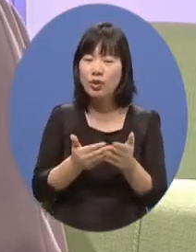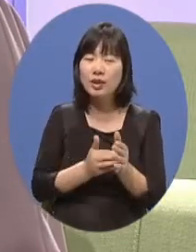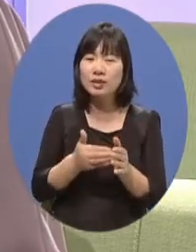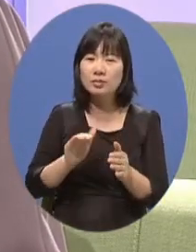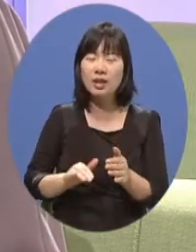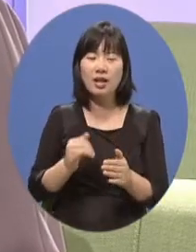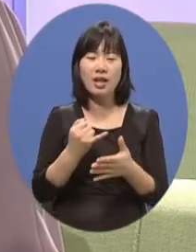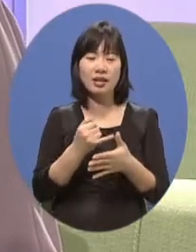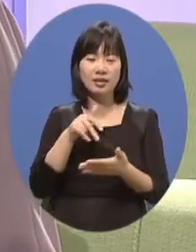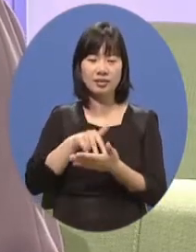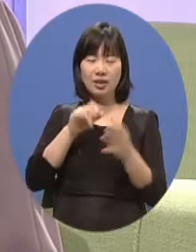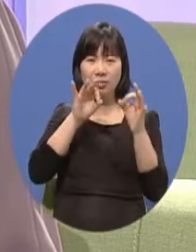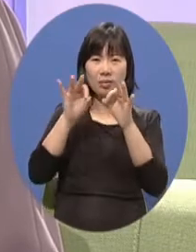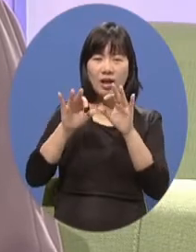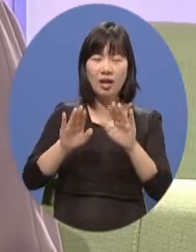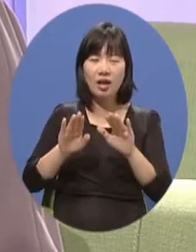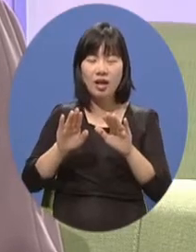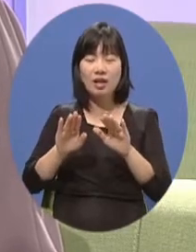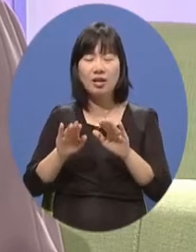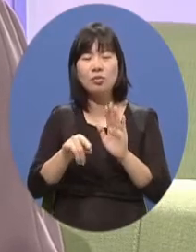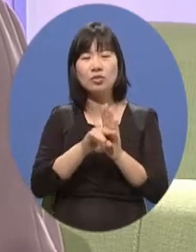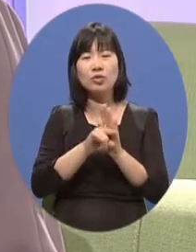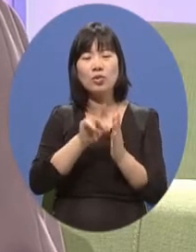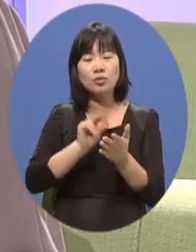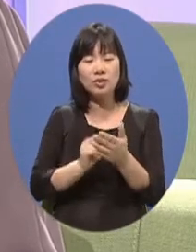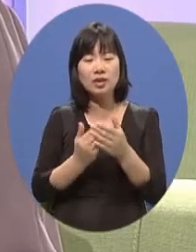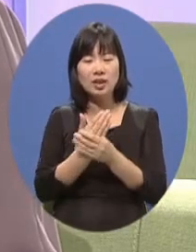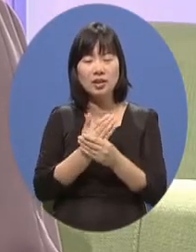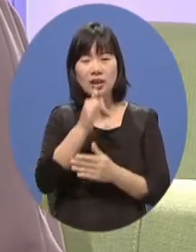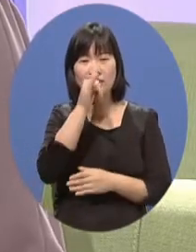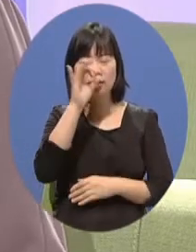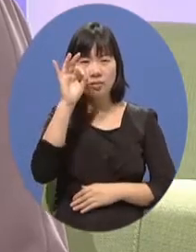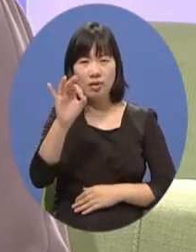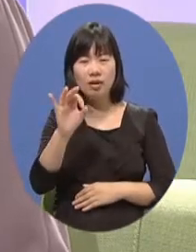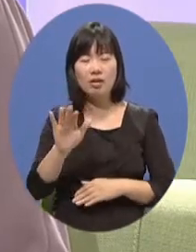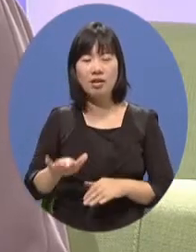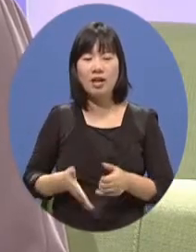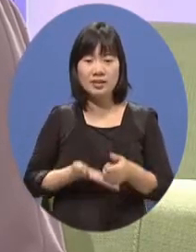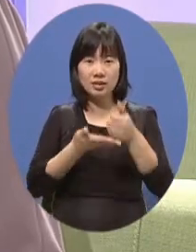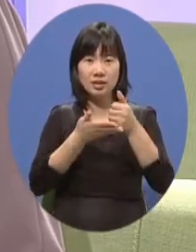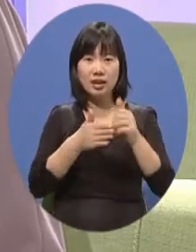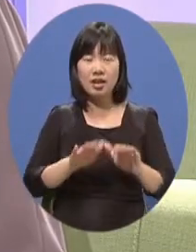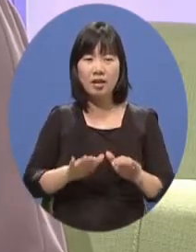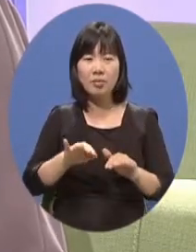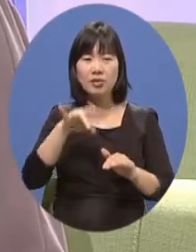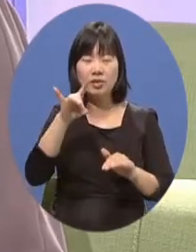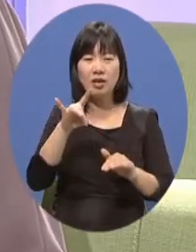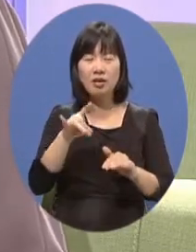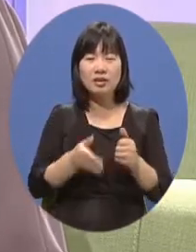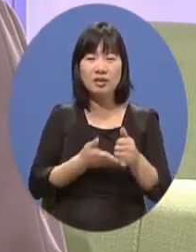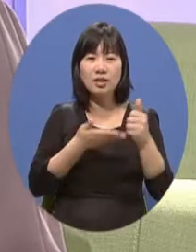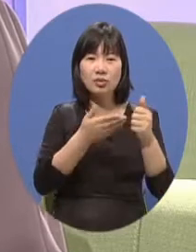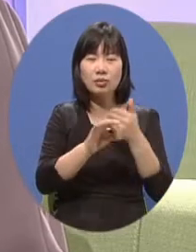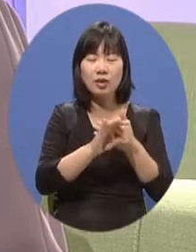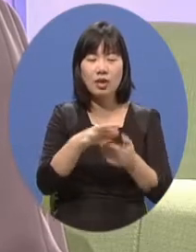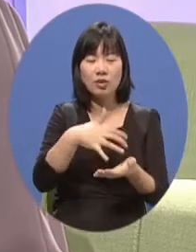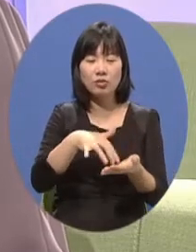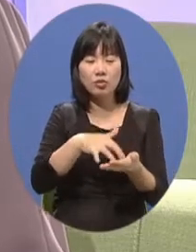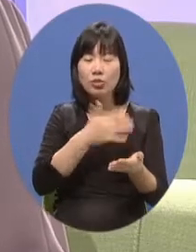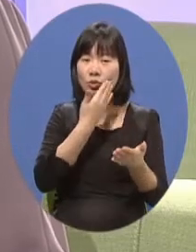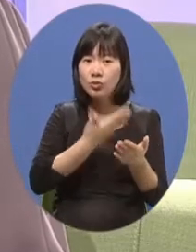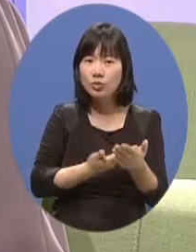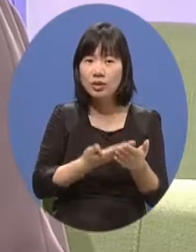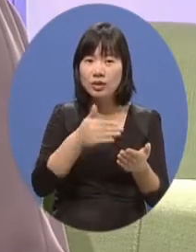경우도 보고 이제 약간 역효과가 날수 있는 경우를 보니까 칭찬이 일단 하게 되면 그 빈도도